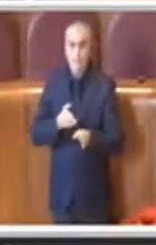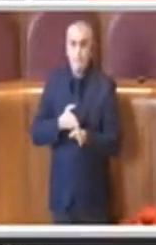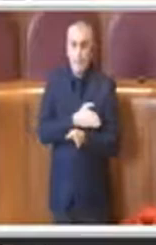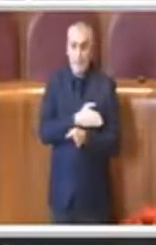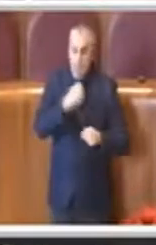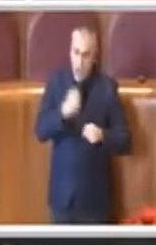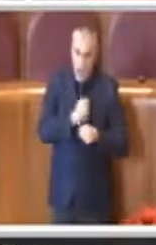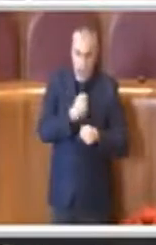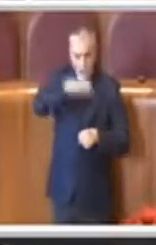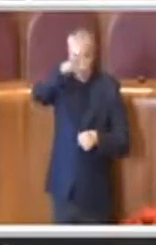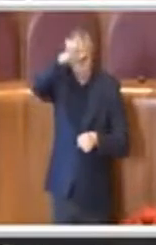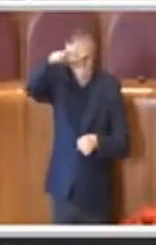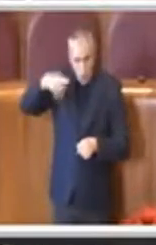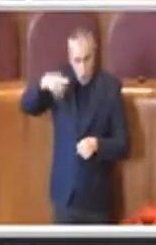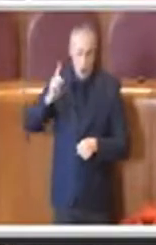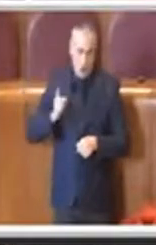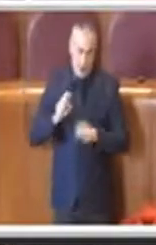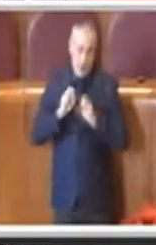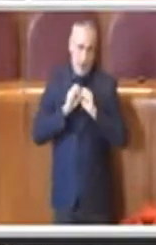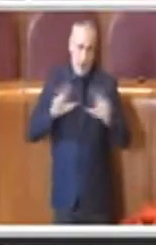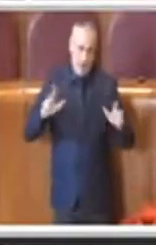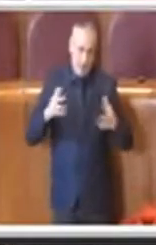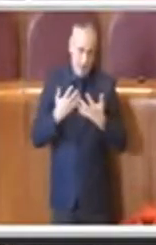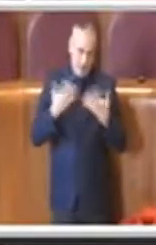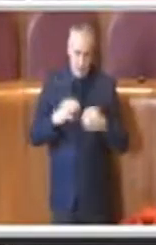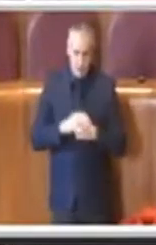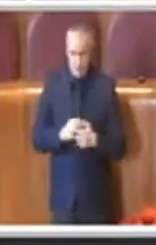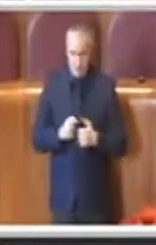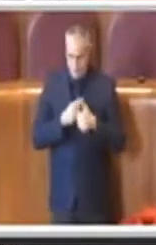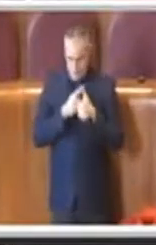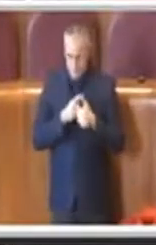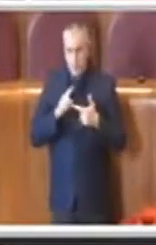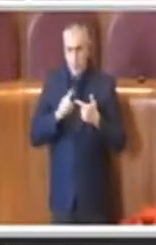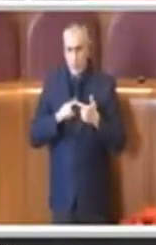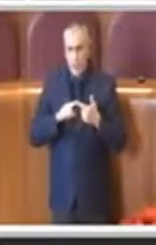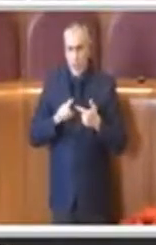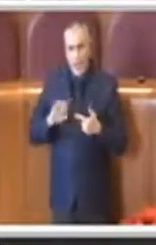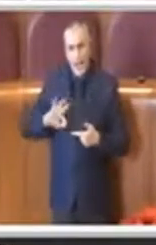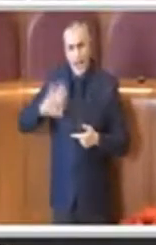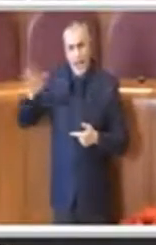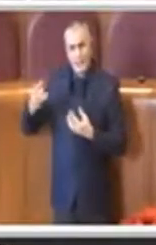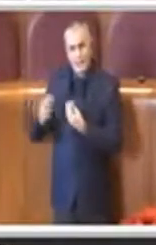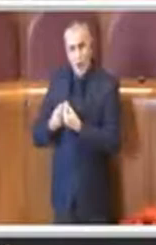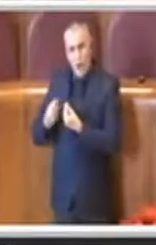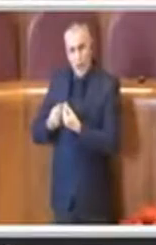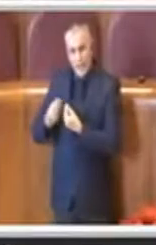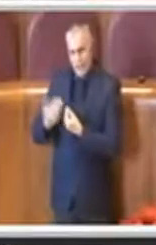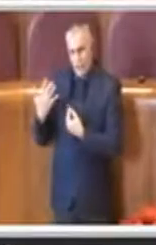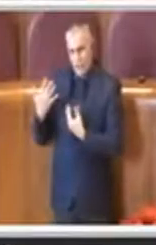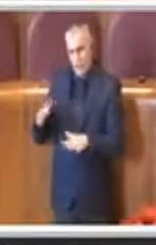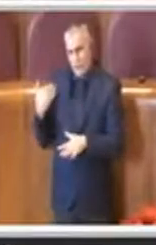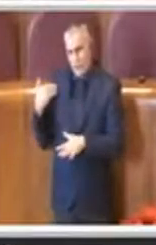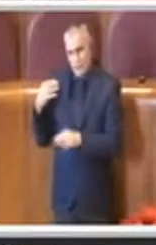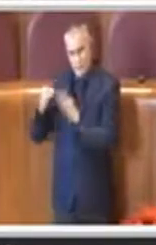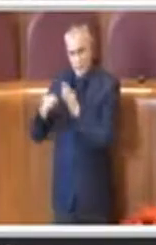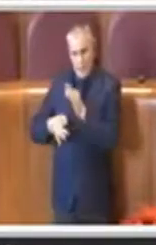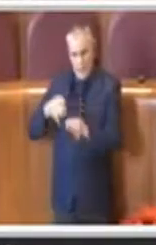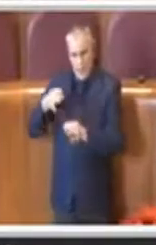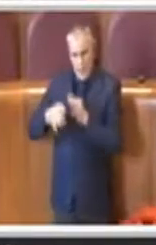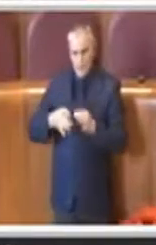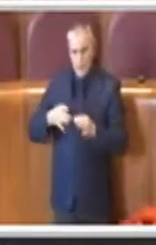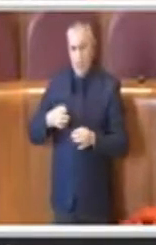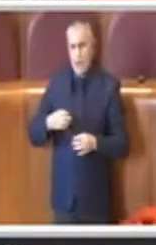sottolineato, però come ha fatto qualcun altro anche prima di me, ed è questo proprio il tema che poi tratterò dopo con l'ordine del giorno, va